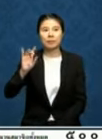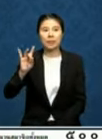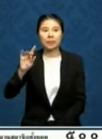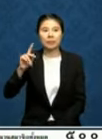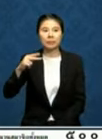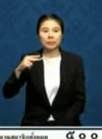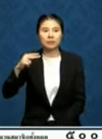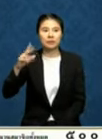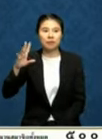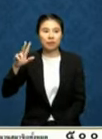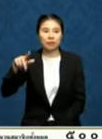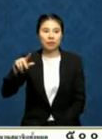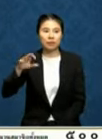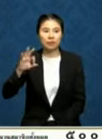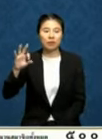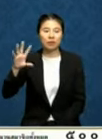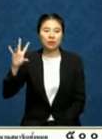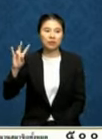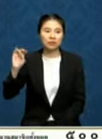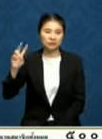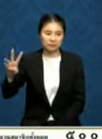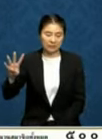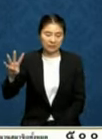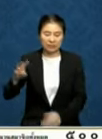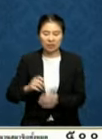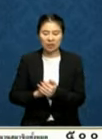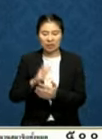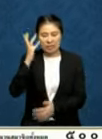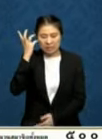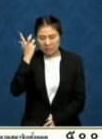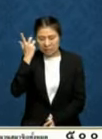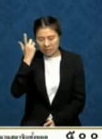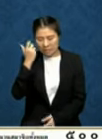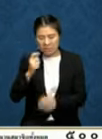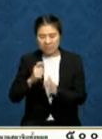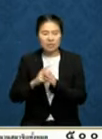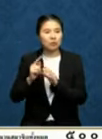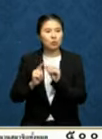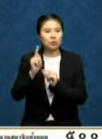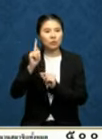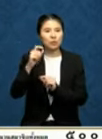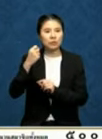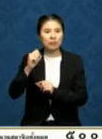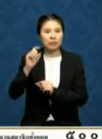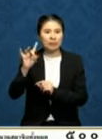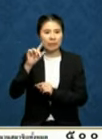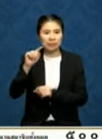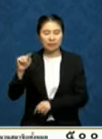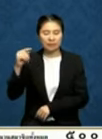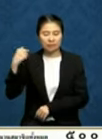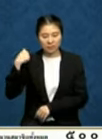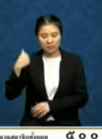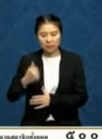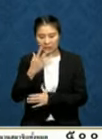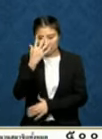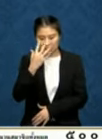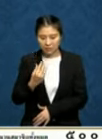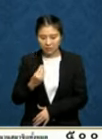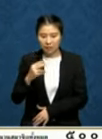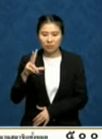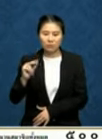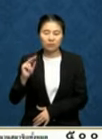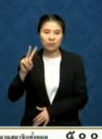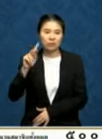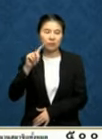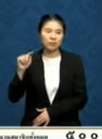183,974 คนค่ะมีเด็กและเยาวชนมีความเครียดที่สูงถึง 28%มีการเสี่ยงเป็นซึมเศร้าถูสูงถึง